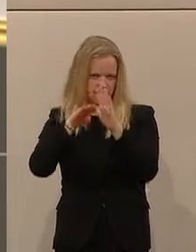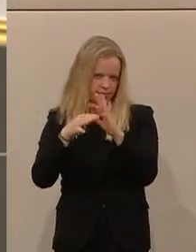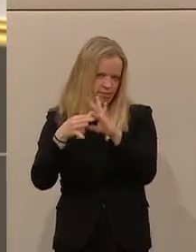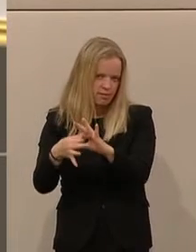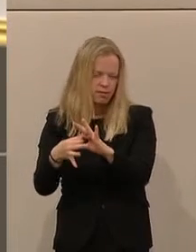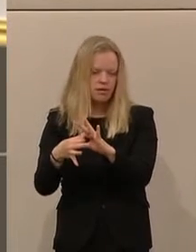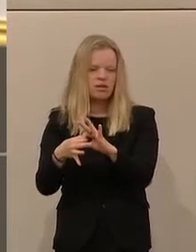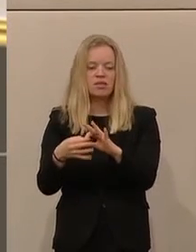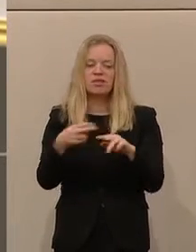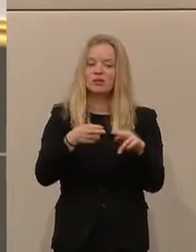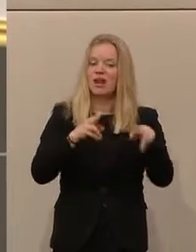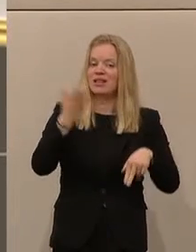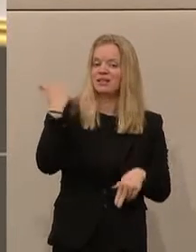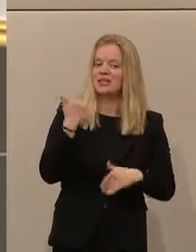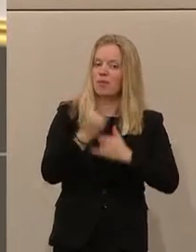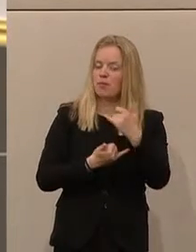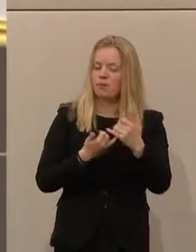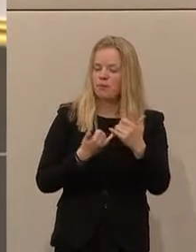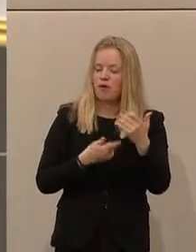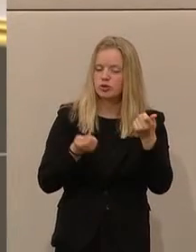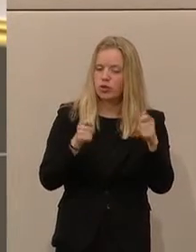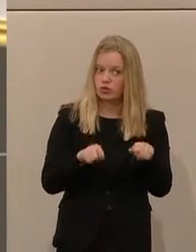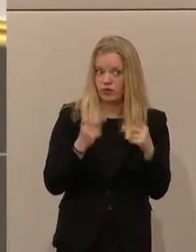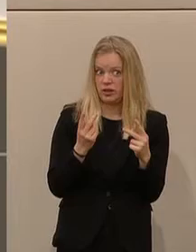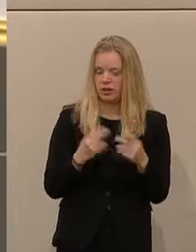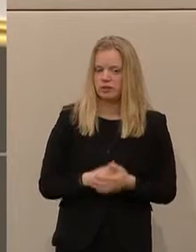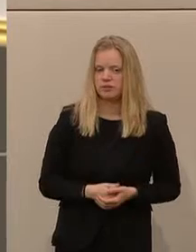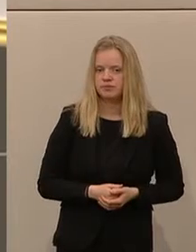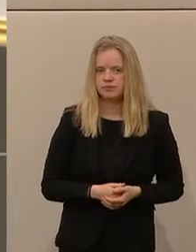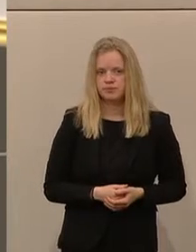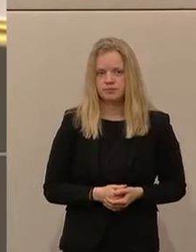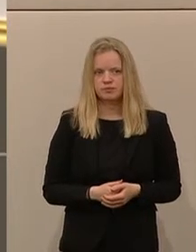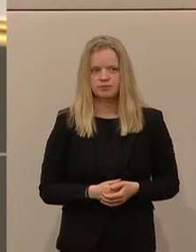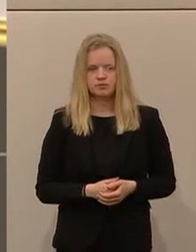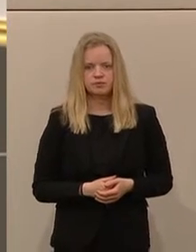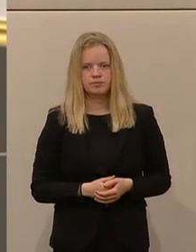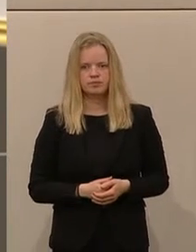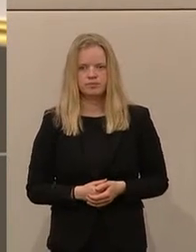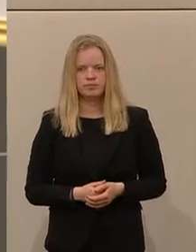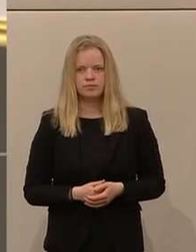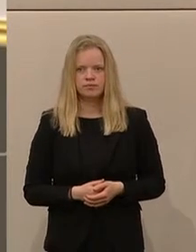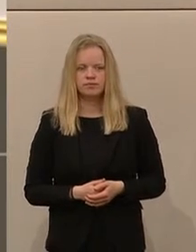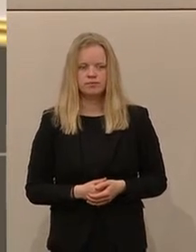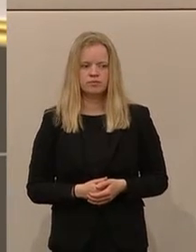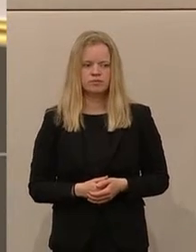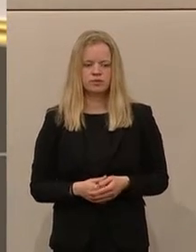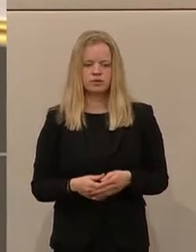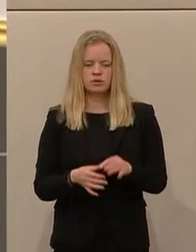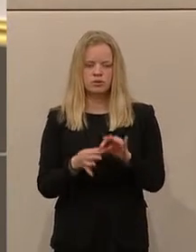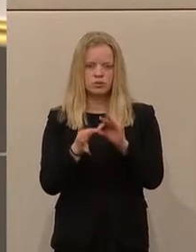Heimopferrentenangelegenheiten, die der Nationalrat voriges Jahr beschlossen hat, wertvollerweise beschlossen hat. Im Zusammenhang mit